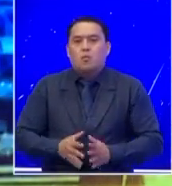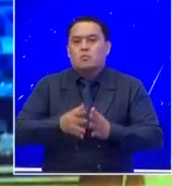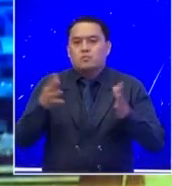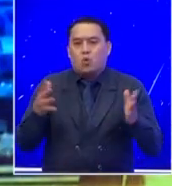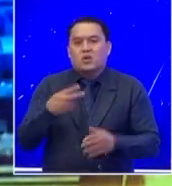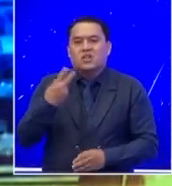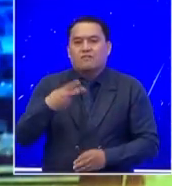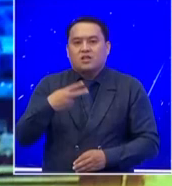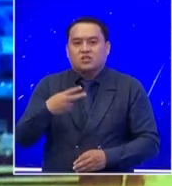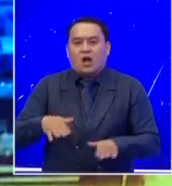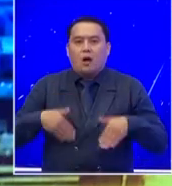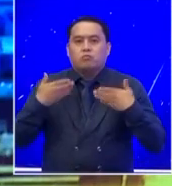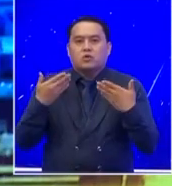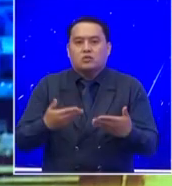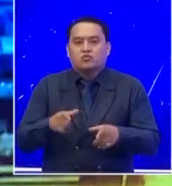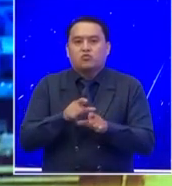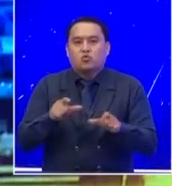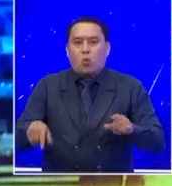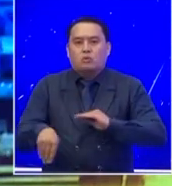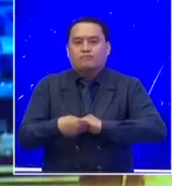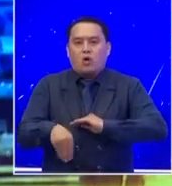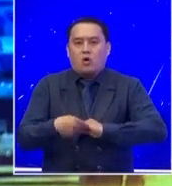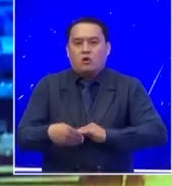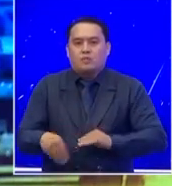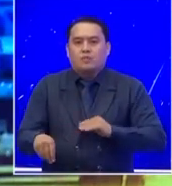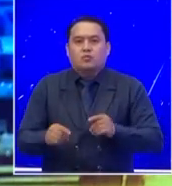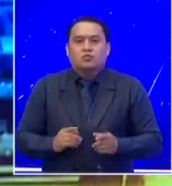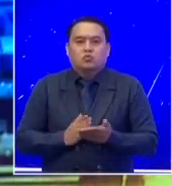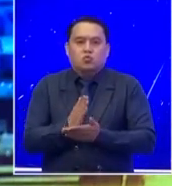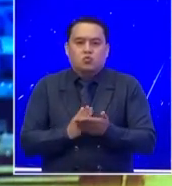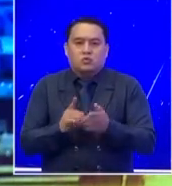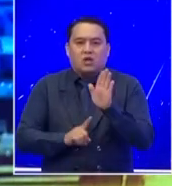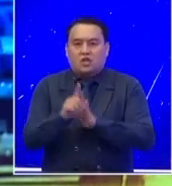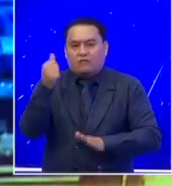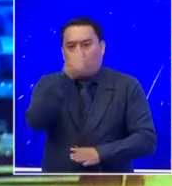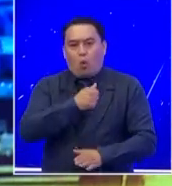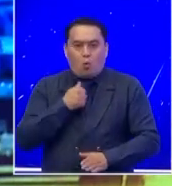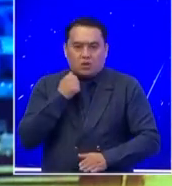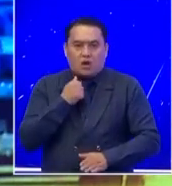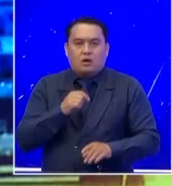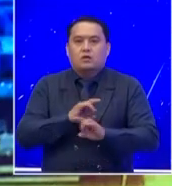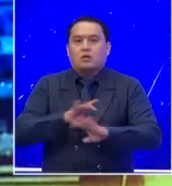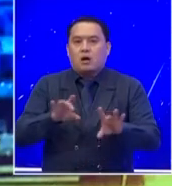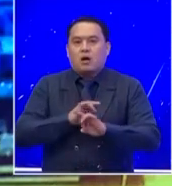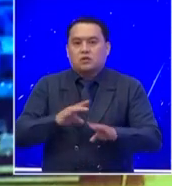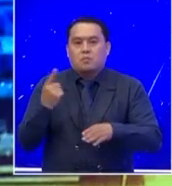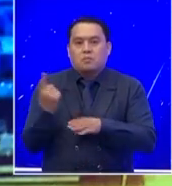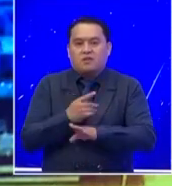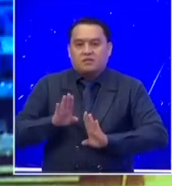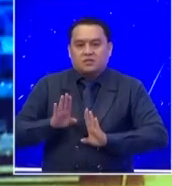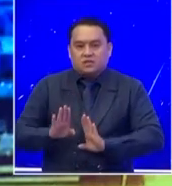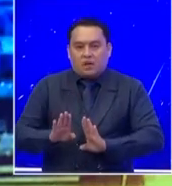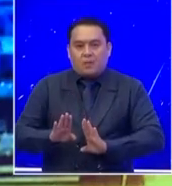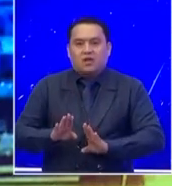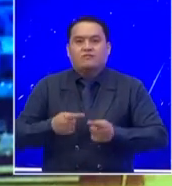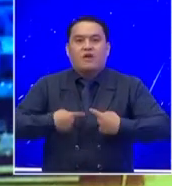20 обращений, связанных с поборами в школах, поступило в региональную антикоррупционную службу с начала этого года. Об этом рассказал первый заместитель